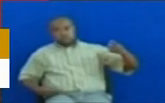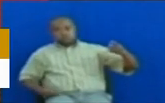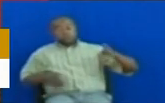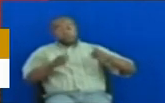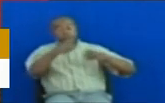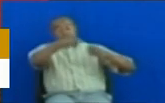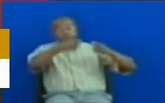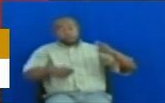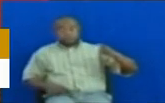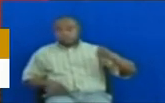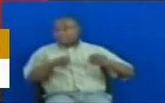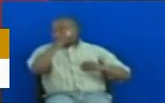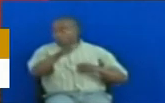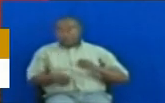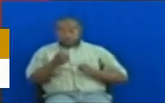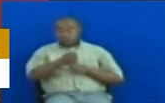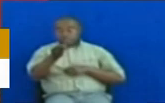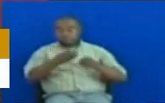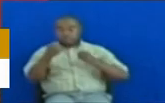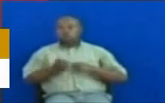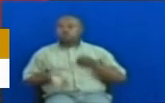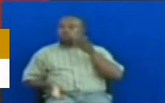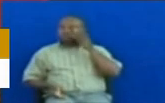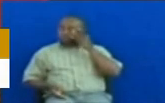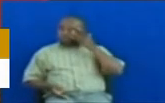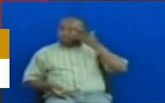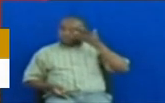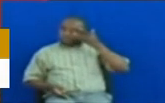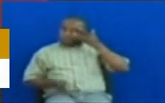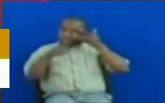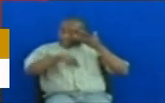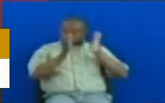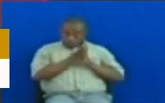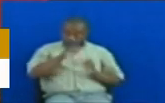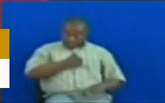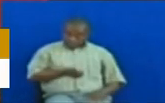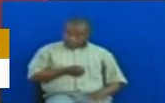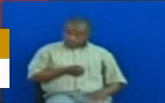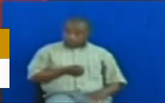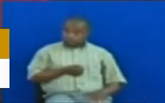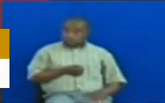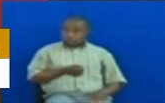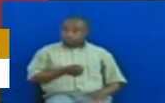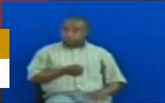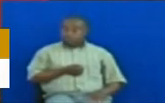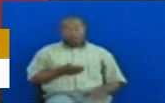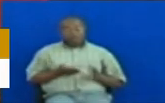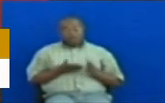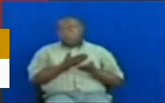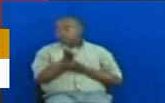mrefu hapa, watu hawatafanya biashara kwa sababu utaomba leo hautapata kibali. na tunataka kama hakuna kikwazo